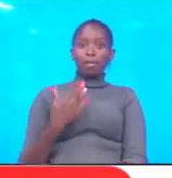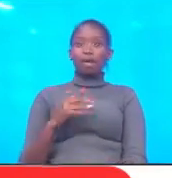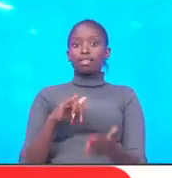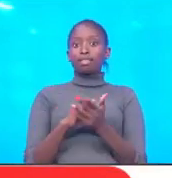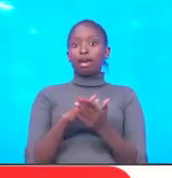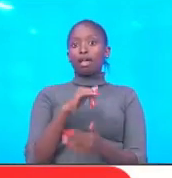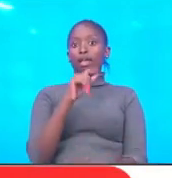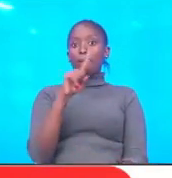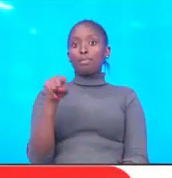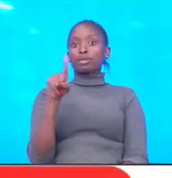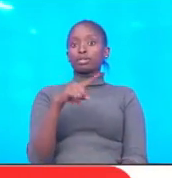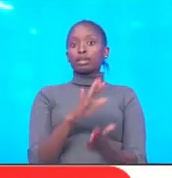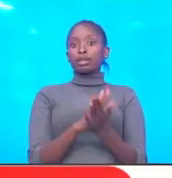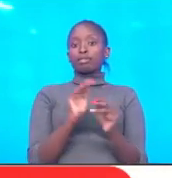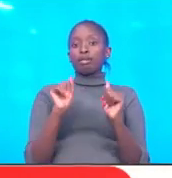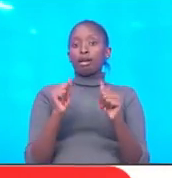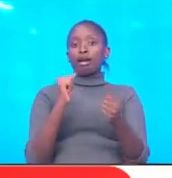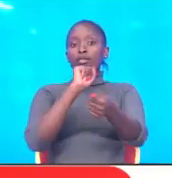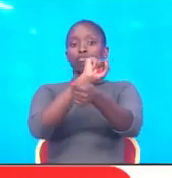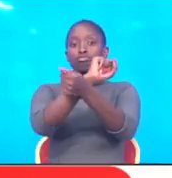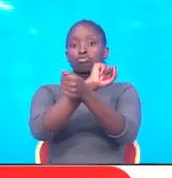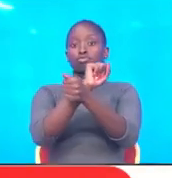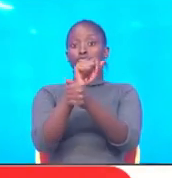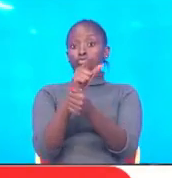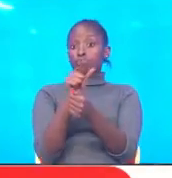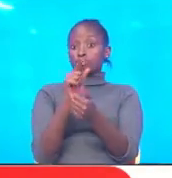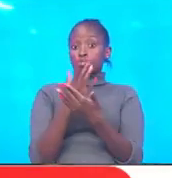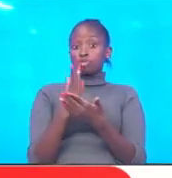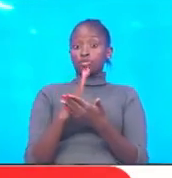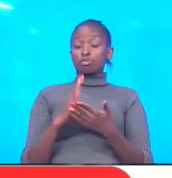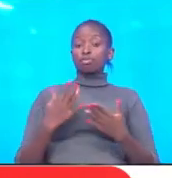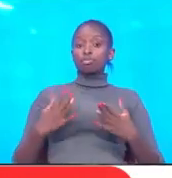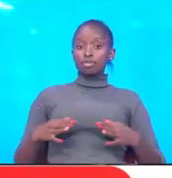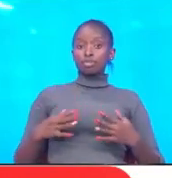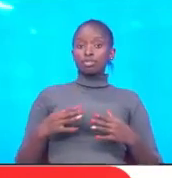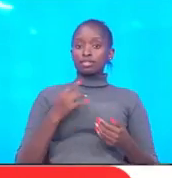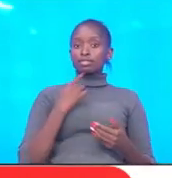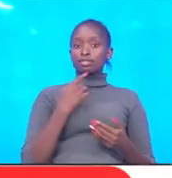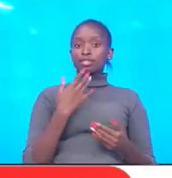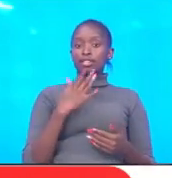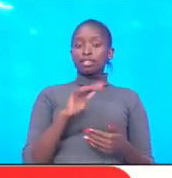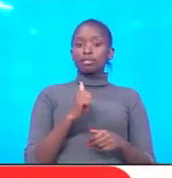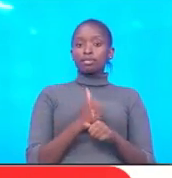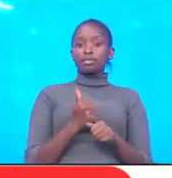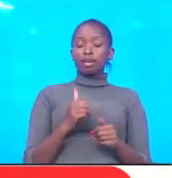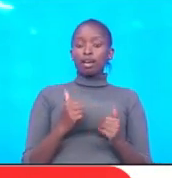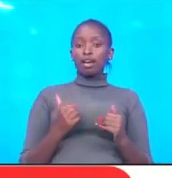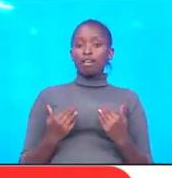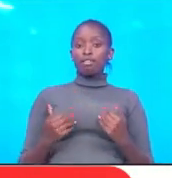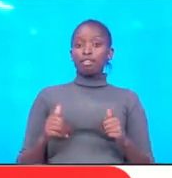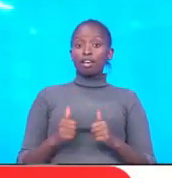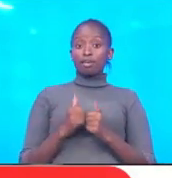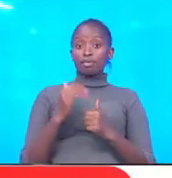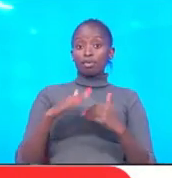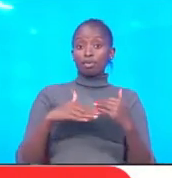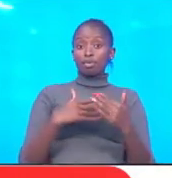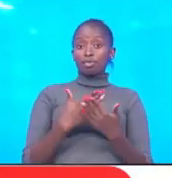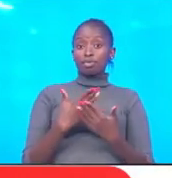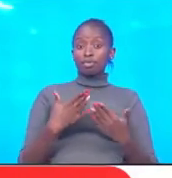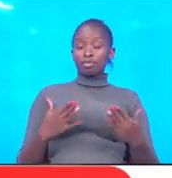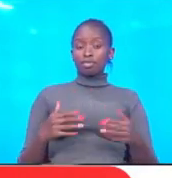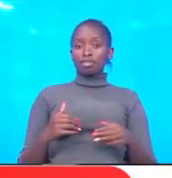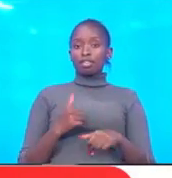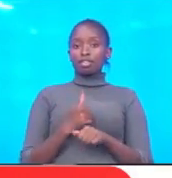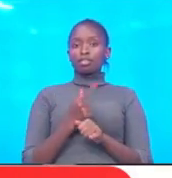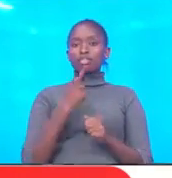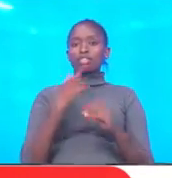fungwa. Wadau wanasema kuwa kutakuwa na matokeo mabaya ya mifumo ya uzalishaji wa chakula ambayo tayari imepungua iwapo